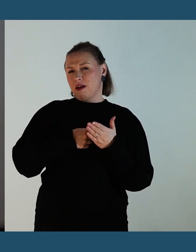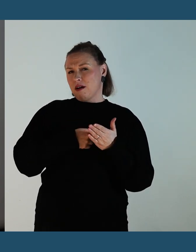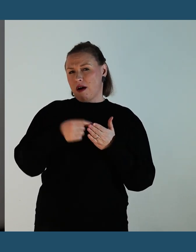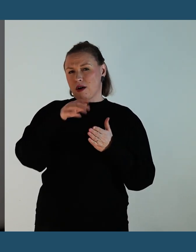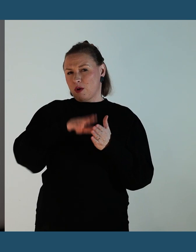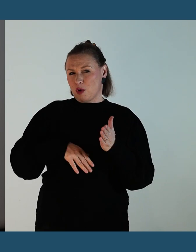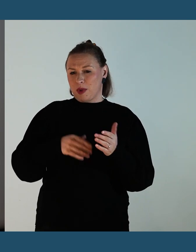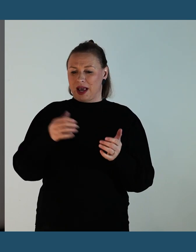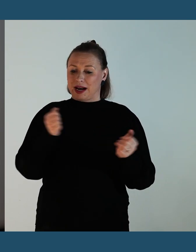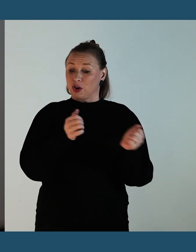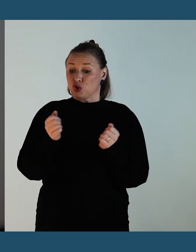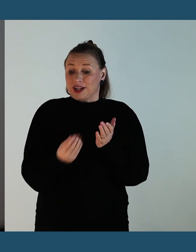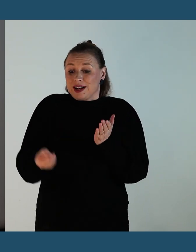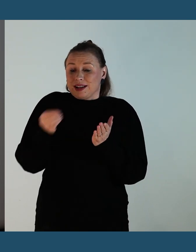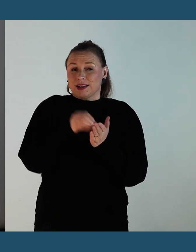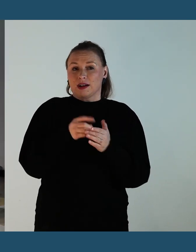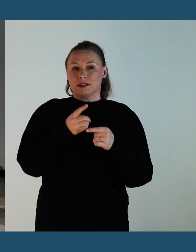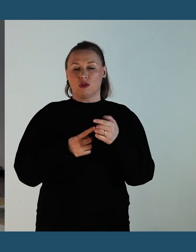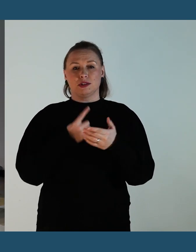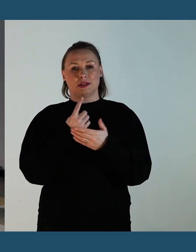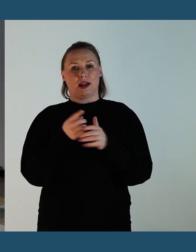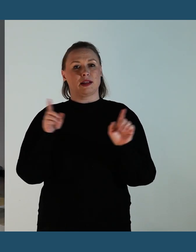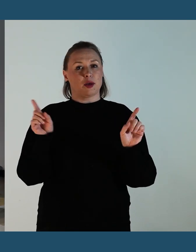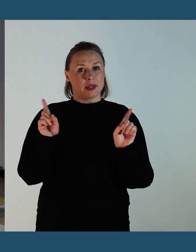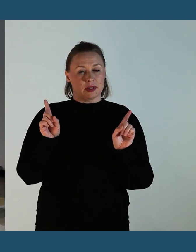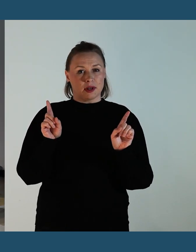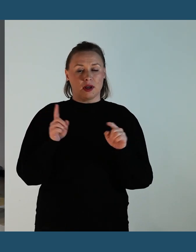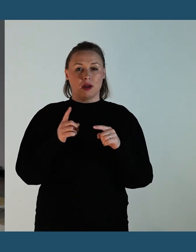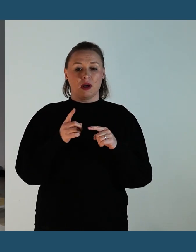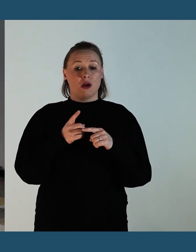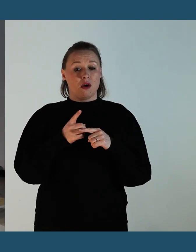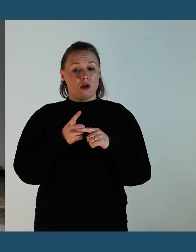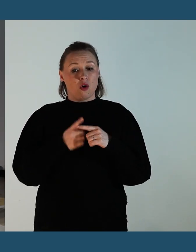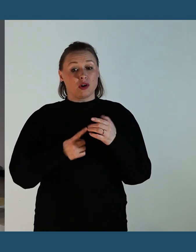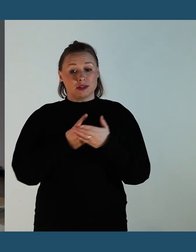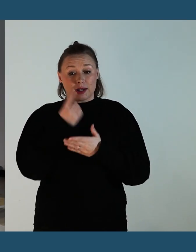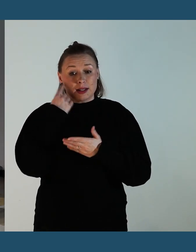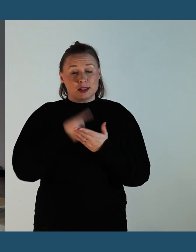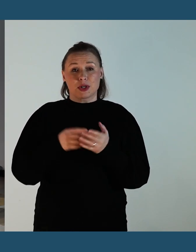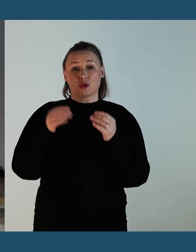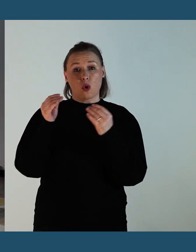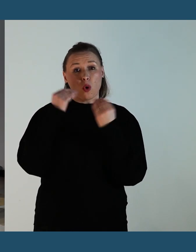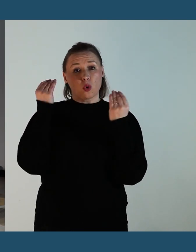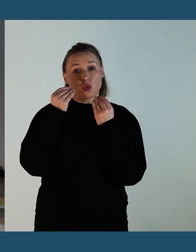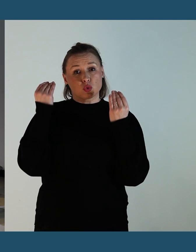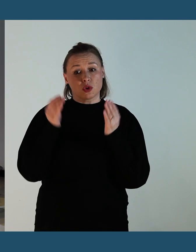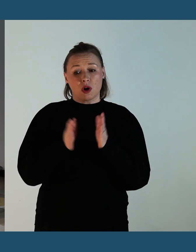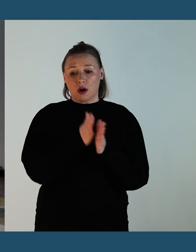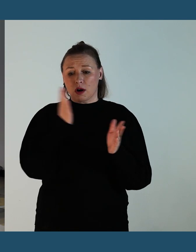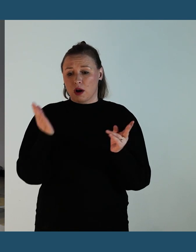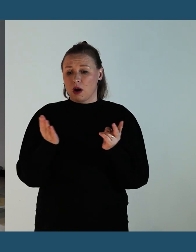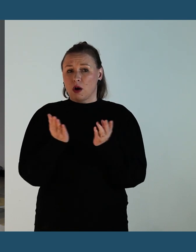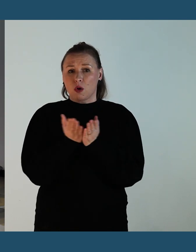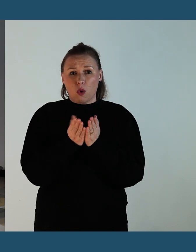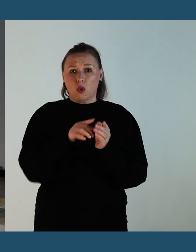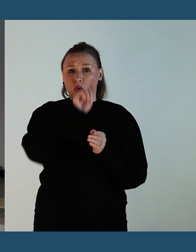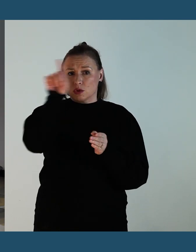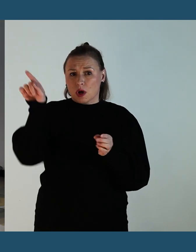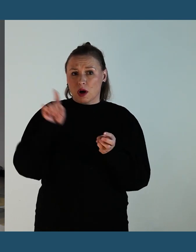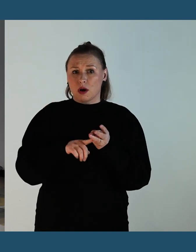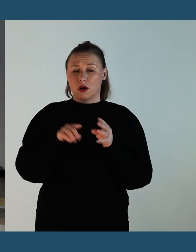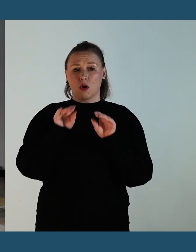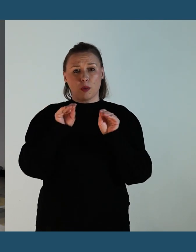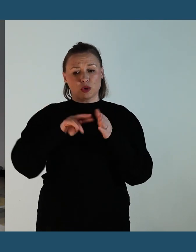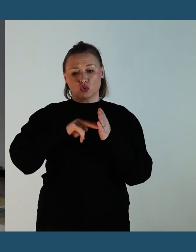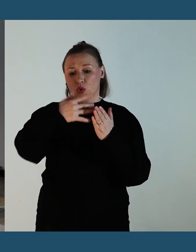lisäksi niin näkisin, että olisi tärkeää, että kaikessa, no esimerkiksi koulutuksessa ja niin kuin kouluissa ja opetussuunnitelmissa otettaisiin